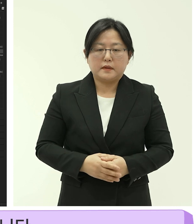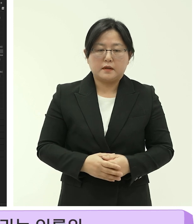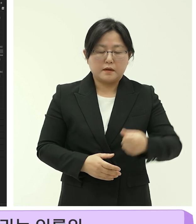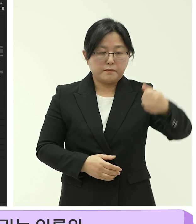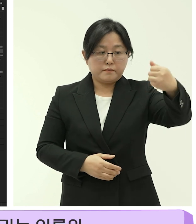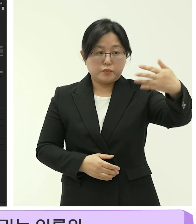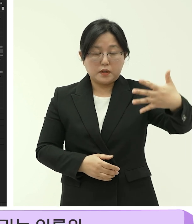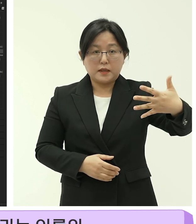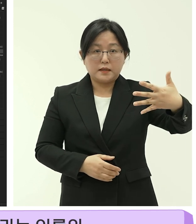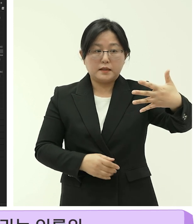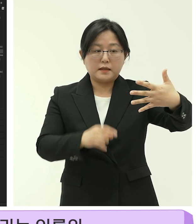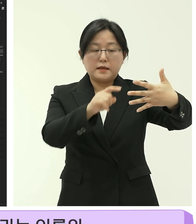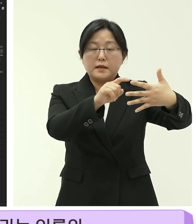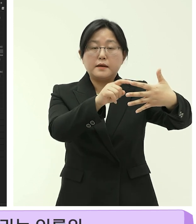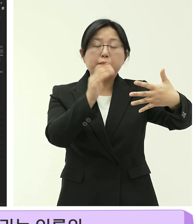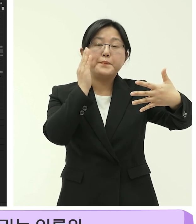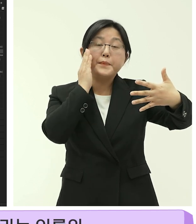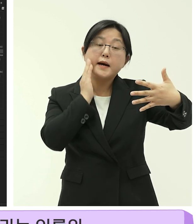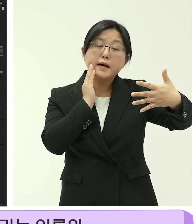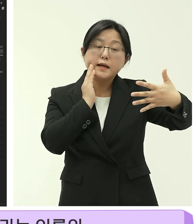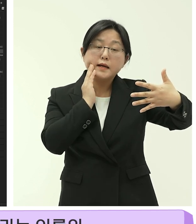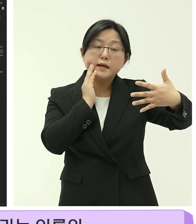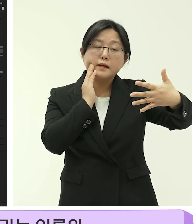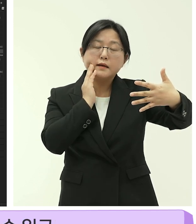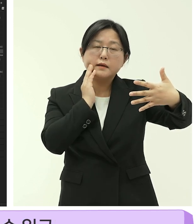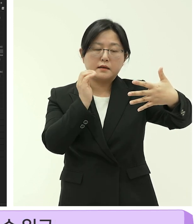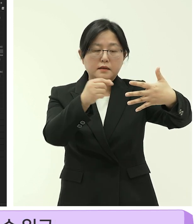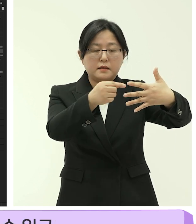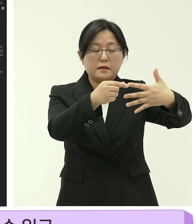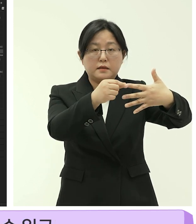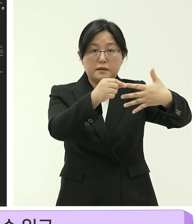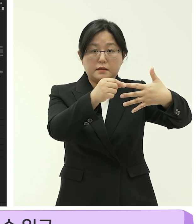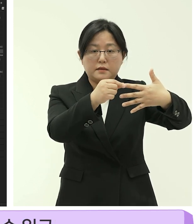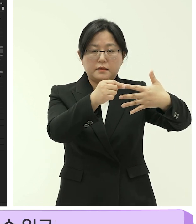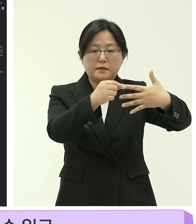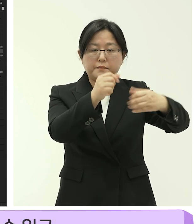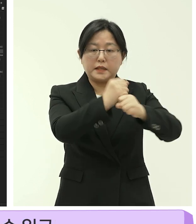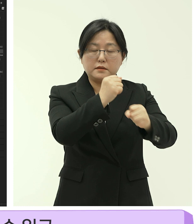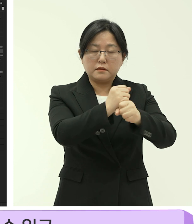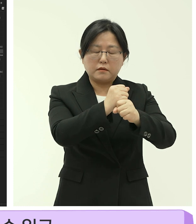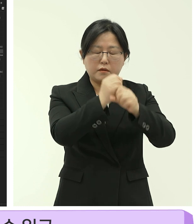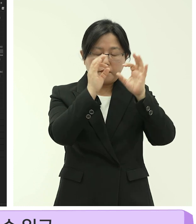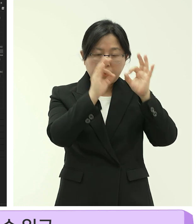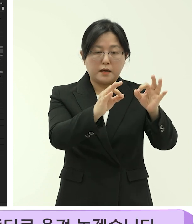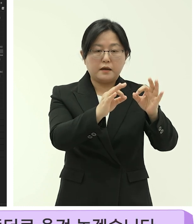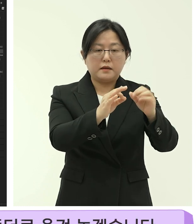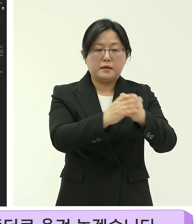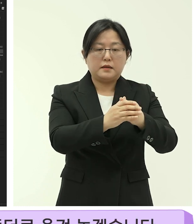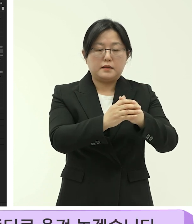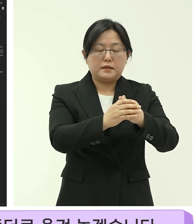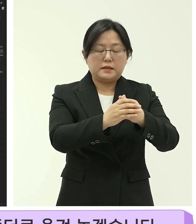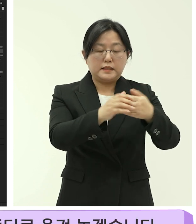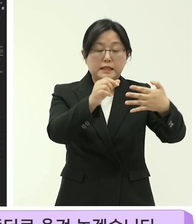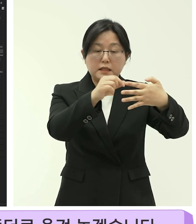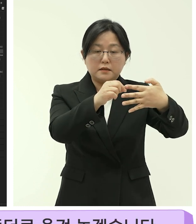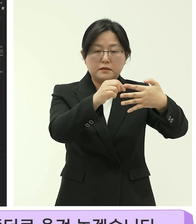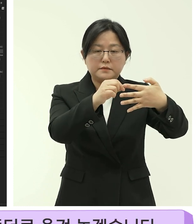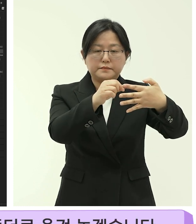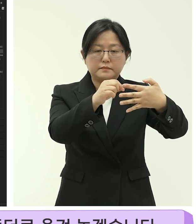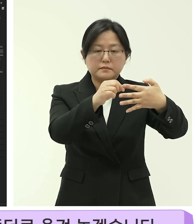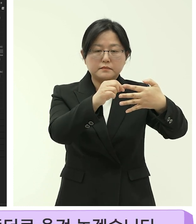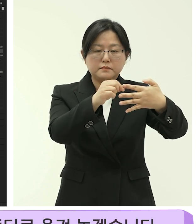그러면 프로젝트 창에도 파란색이라는 이름의 색상 매트가 생성된 걸 확인할 수 있고 저는 이 색상